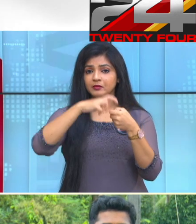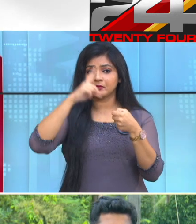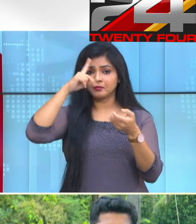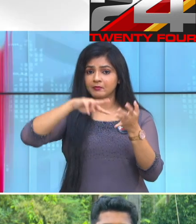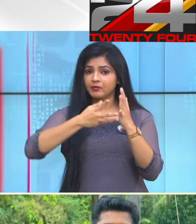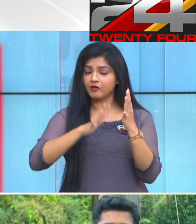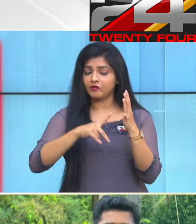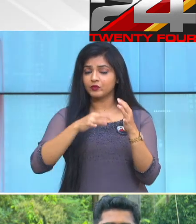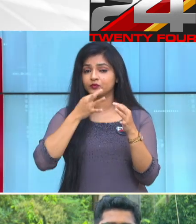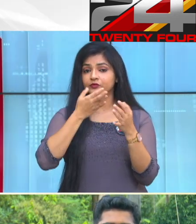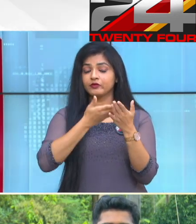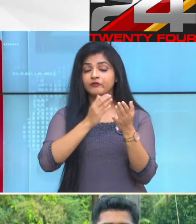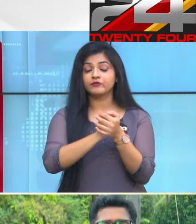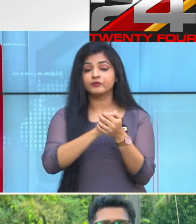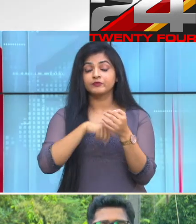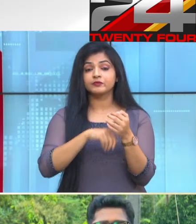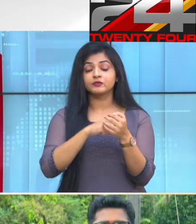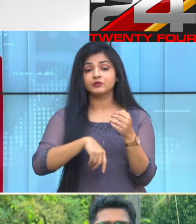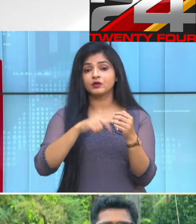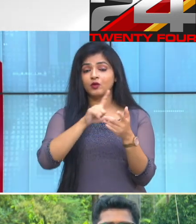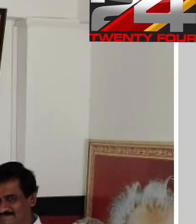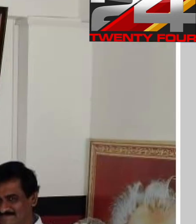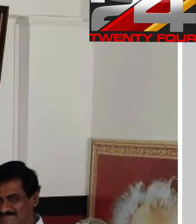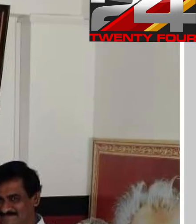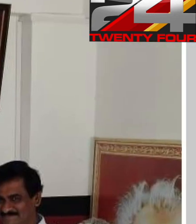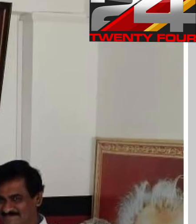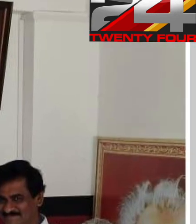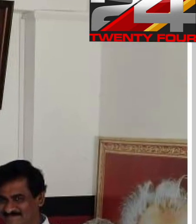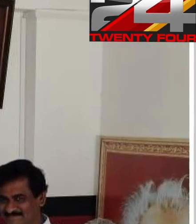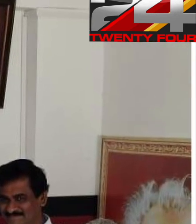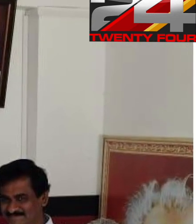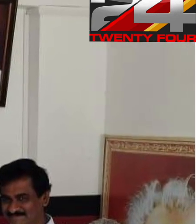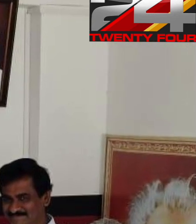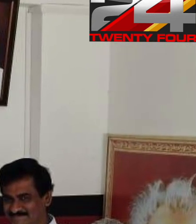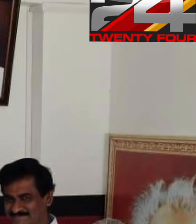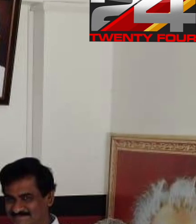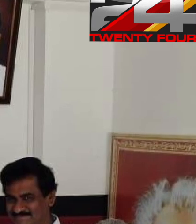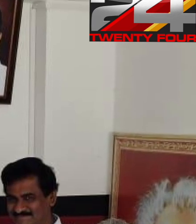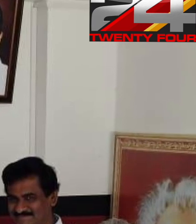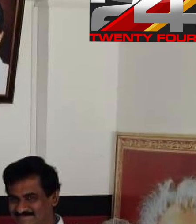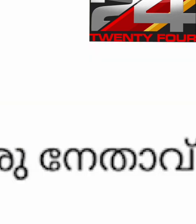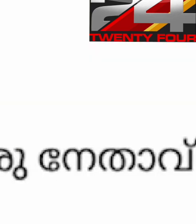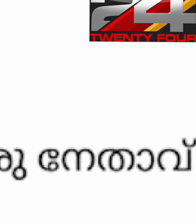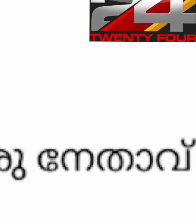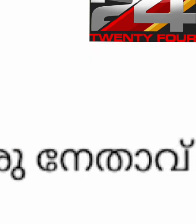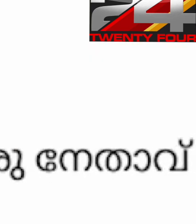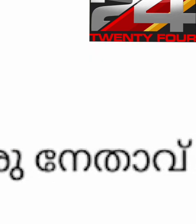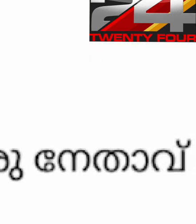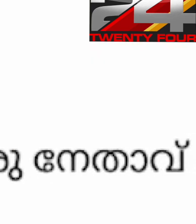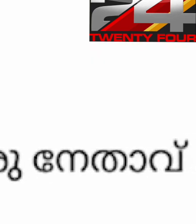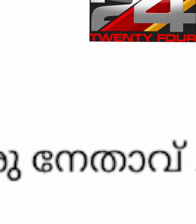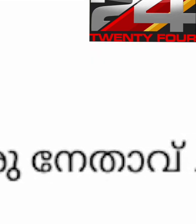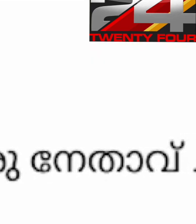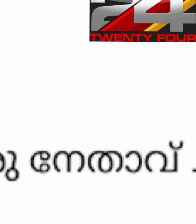തന്നെ ഈ തദ്ദേശ തെരഞ്ഞെടുപ്പിൽ എല്ലായിടത്തും സ്ഥാനാർത്ഥികളെ നിർത്തുകയും മത്സരിക്കുകയും ഒക്കെ ചെയ്യുമെന്ന് PV അൻവർ വ്യക്തമാക്കിയിരുന്നു. അതിനുശേഷം ഇനിയിപ്പോൾ